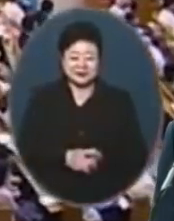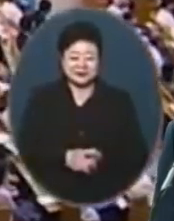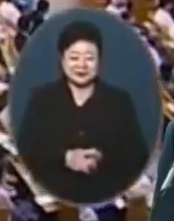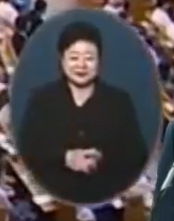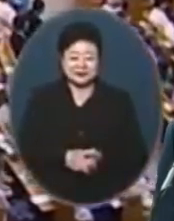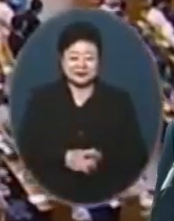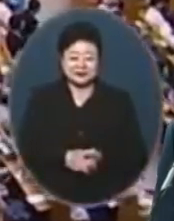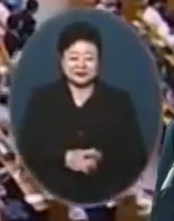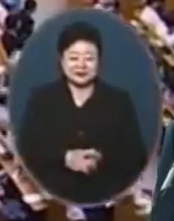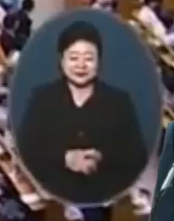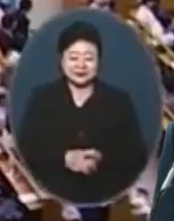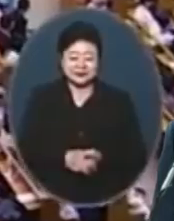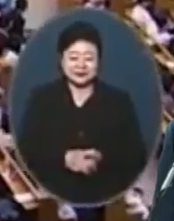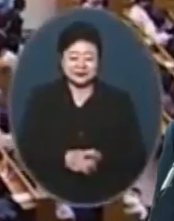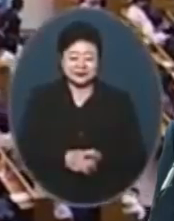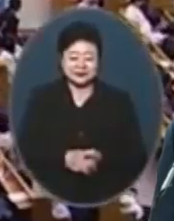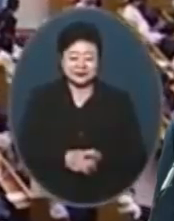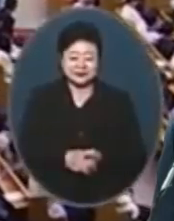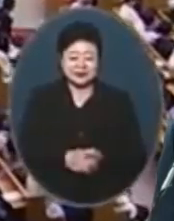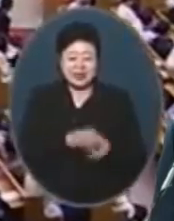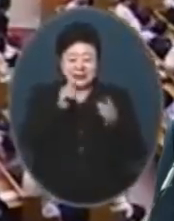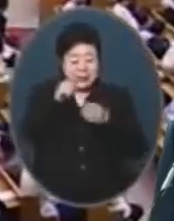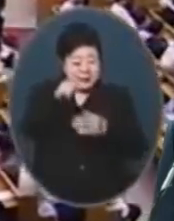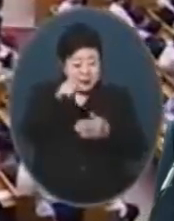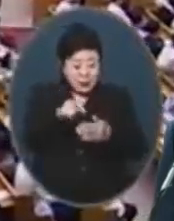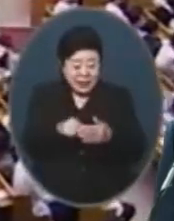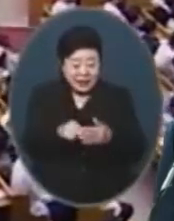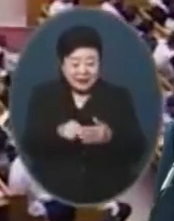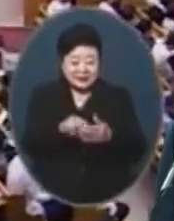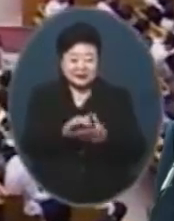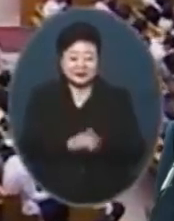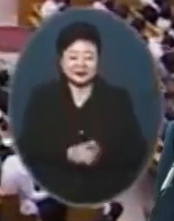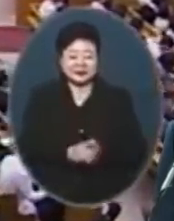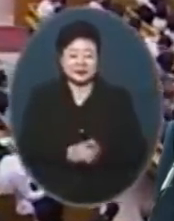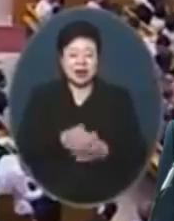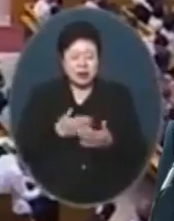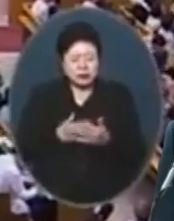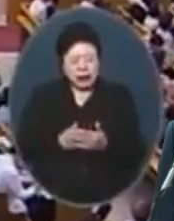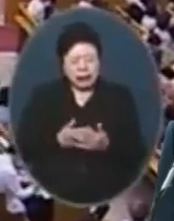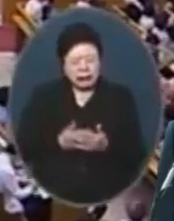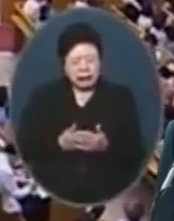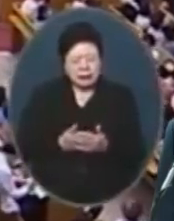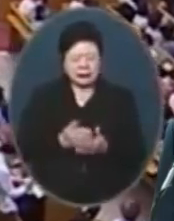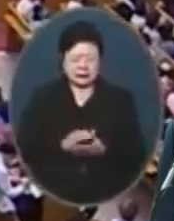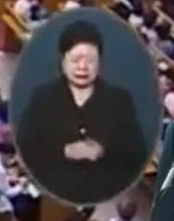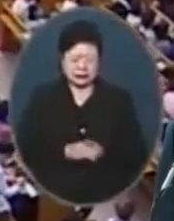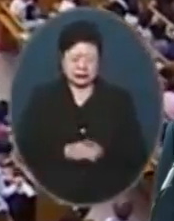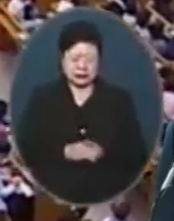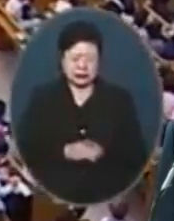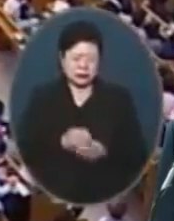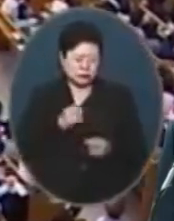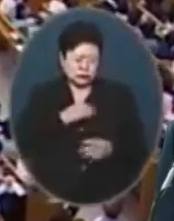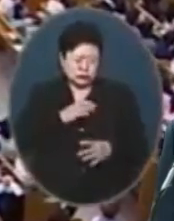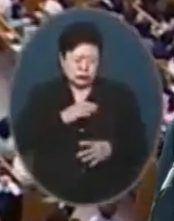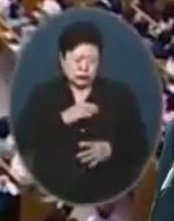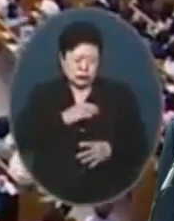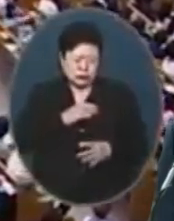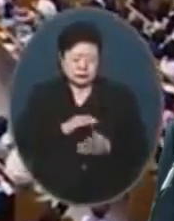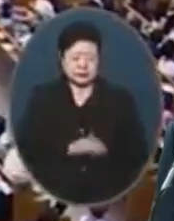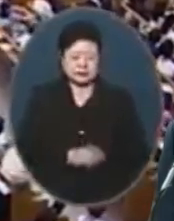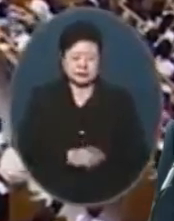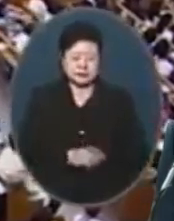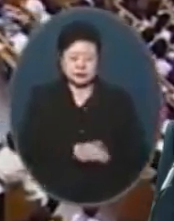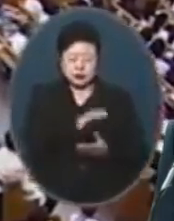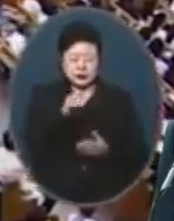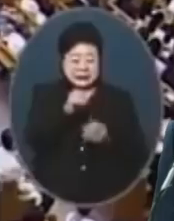가르침을 주고 있습니다. 삶의 불안과 두려움이라는 것은